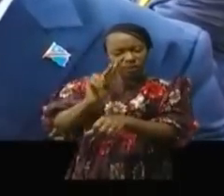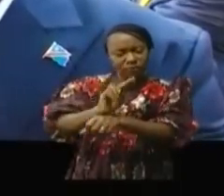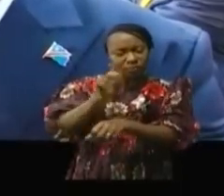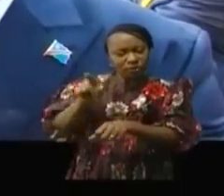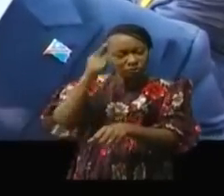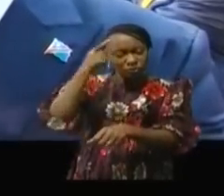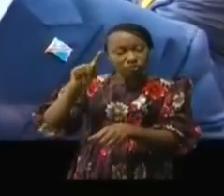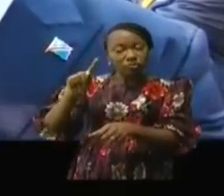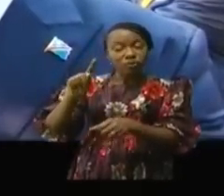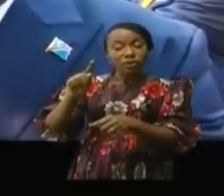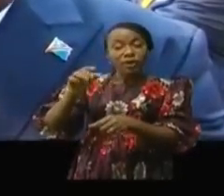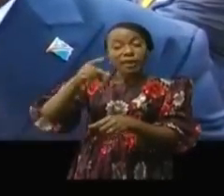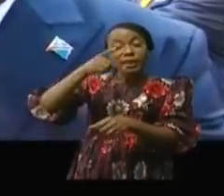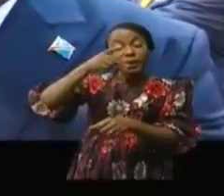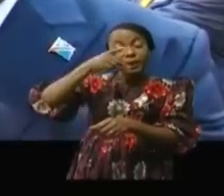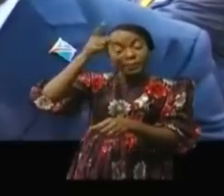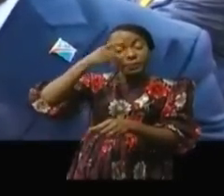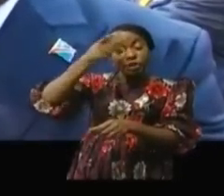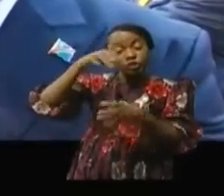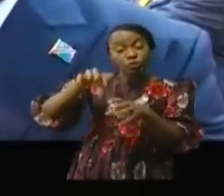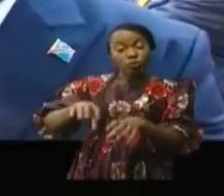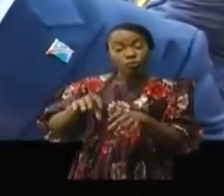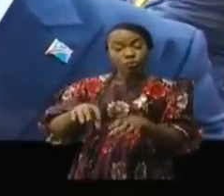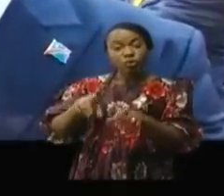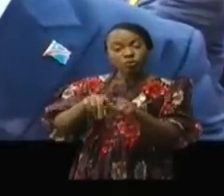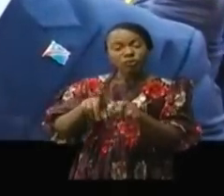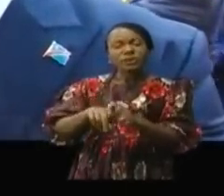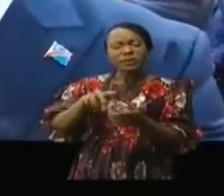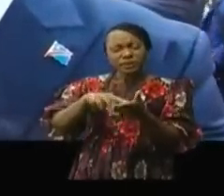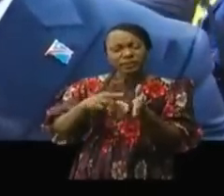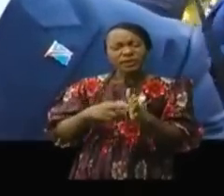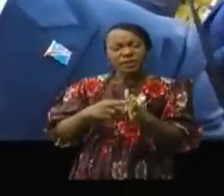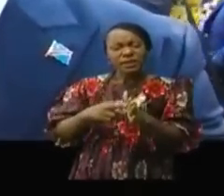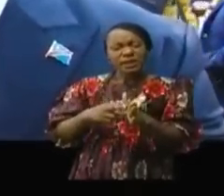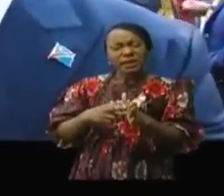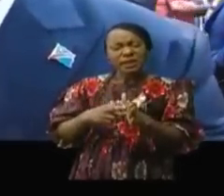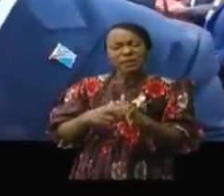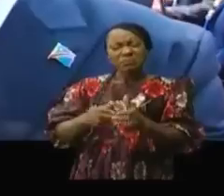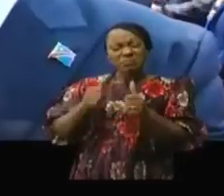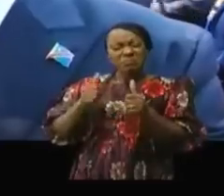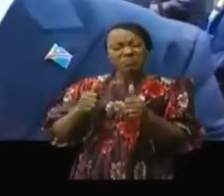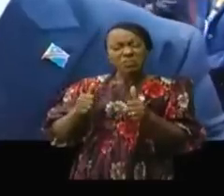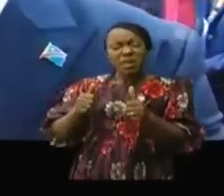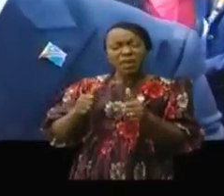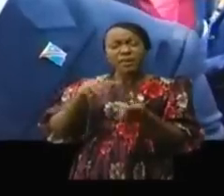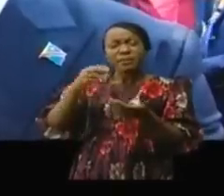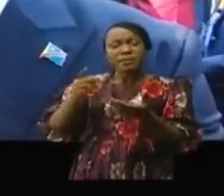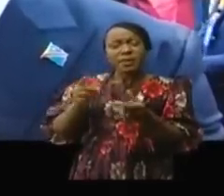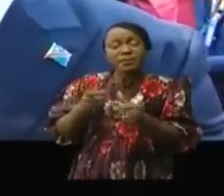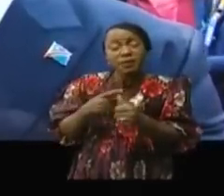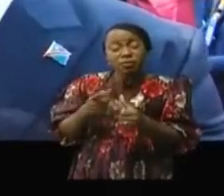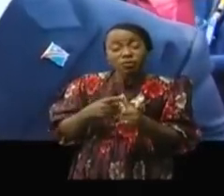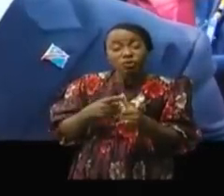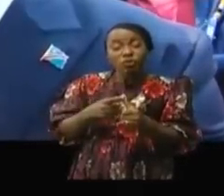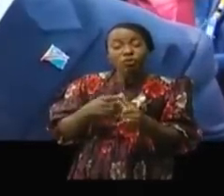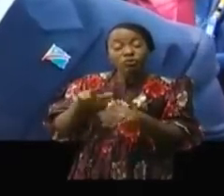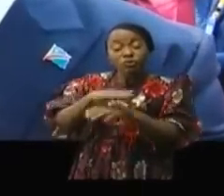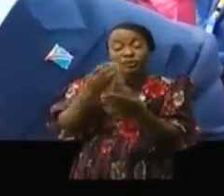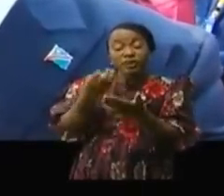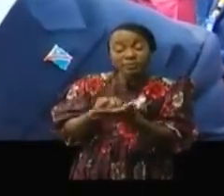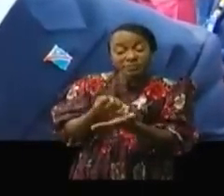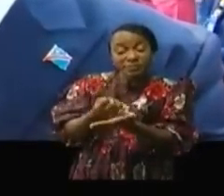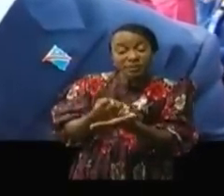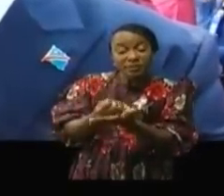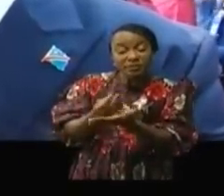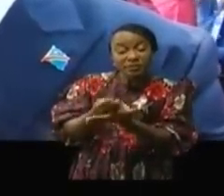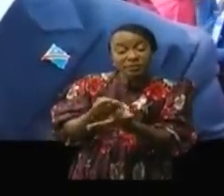congolais qui aura certainement un impact très positif d'abord sur le budget de l'État parce que je suis le ministre du budget et sur la vie